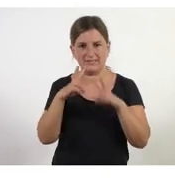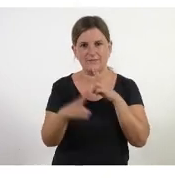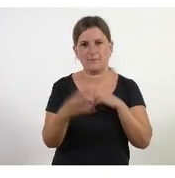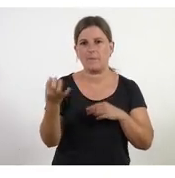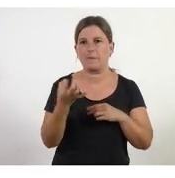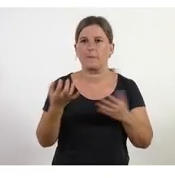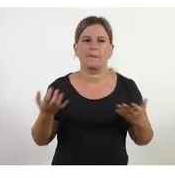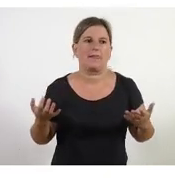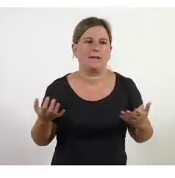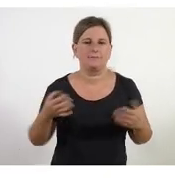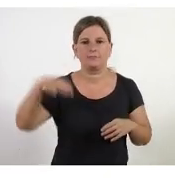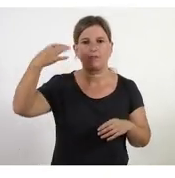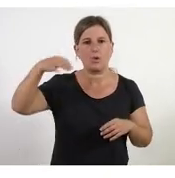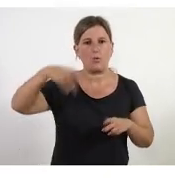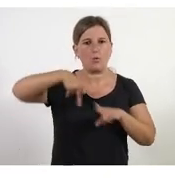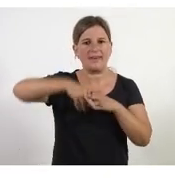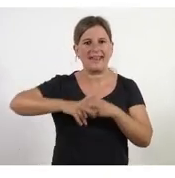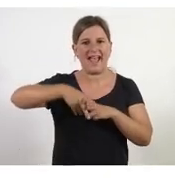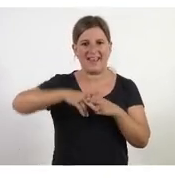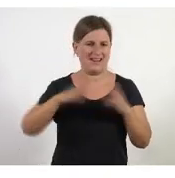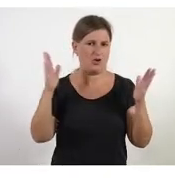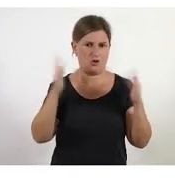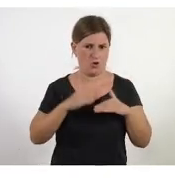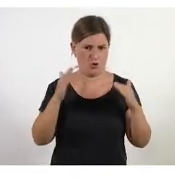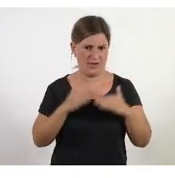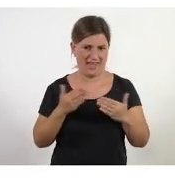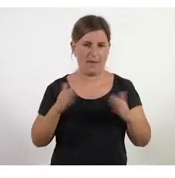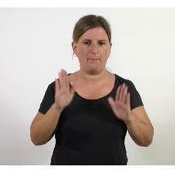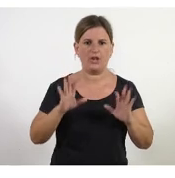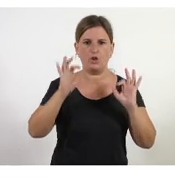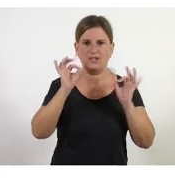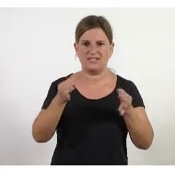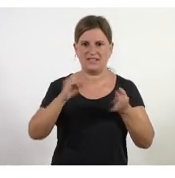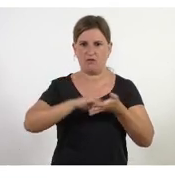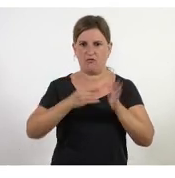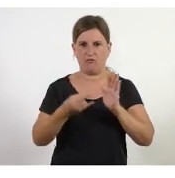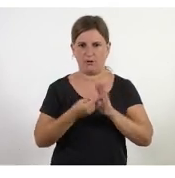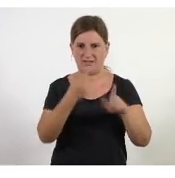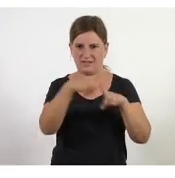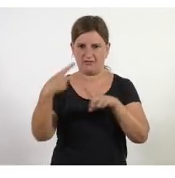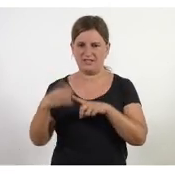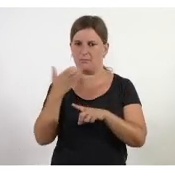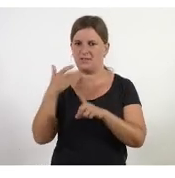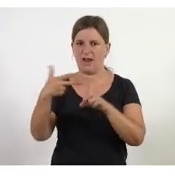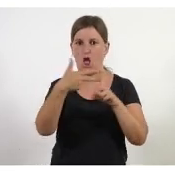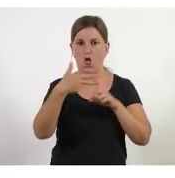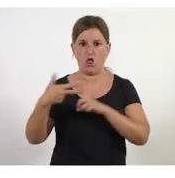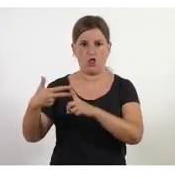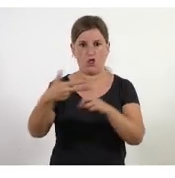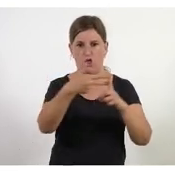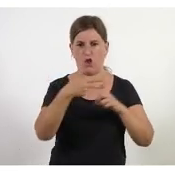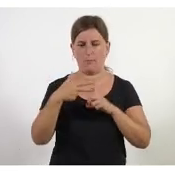no hi ha una única eina, però sí que hi ha diferents formes d'entendre-ho. Per exemple, Zoom és una aplicació que s'ha fet